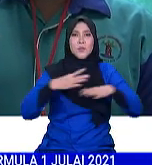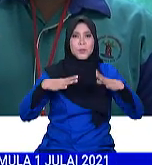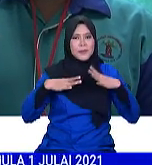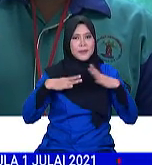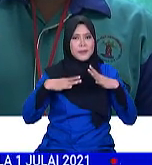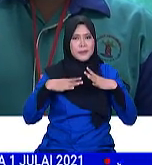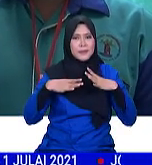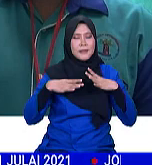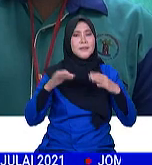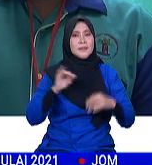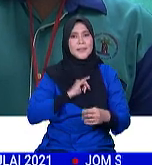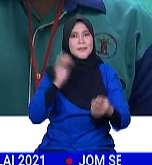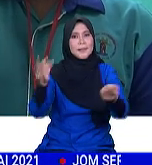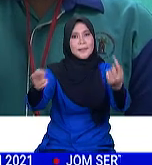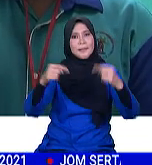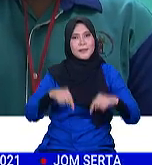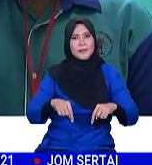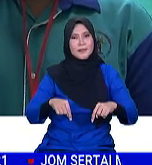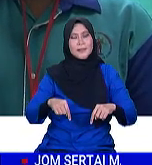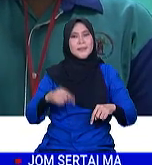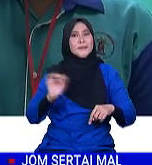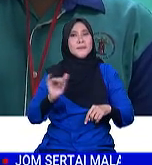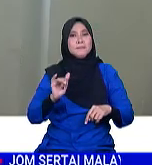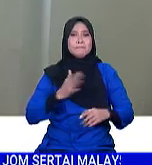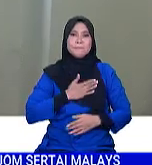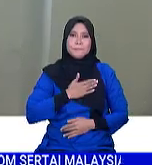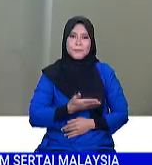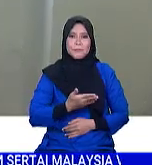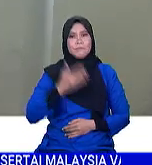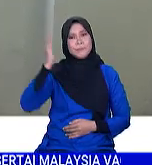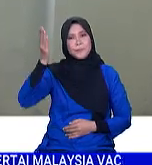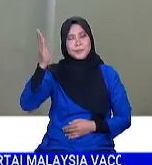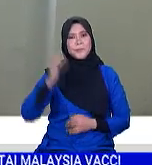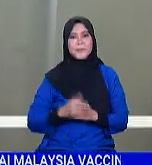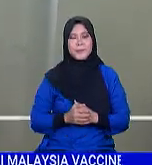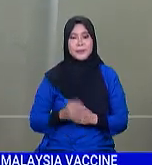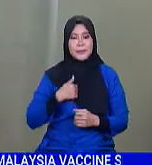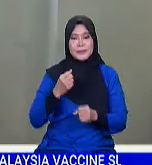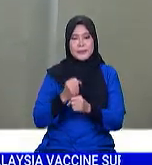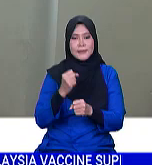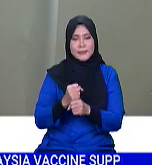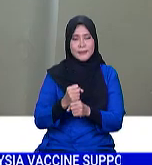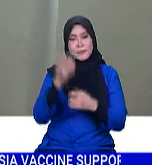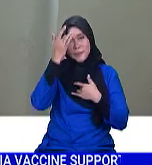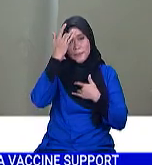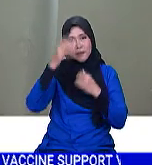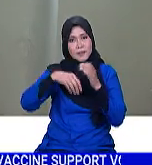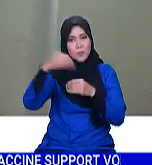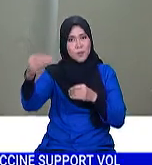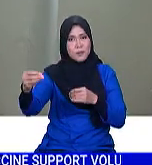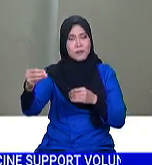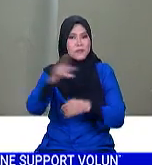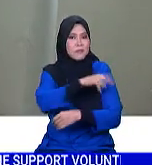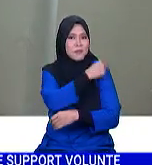ni saya akan datanglah untuk bagi sumbangan tenaga saya. Saya bekerja dekat pesakit luar. Biasa